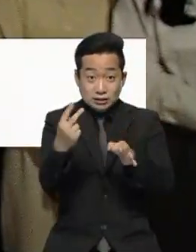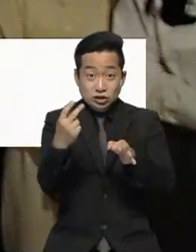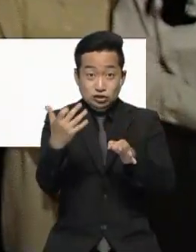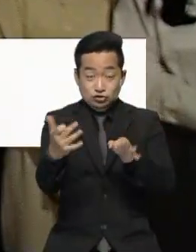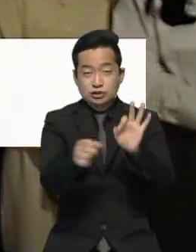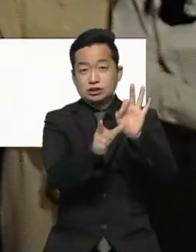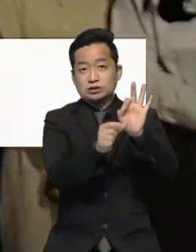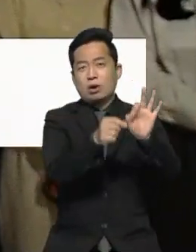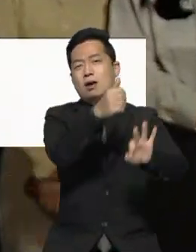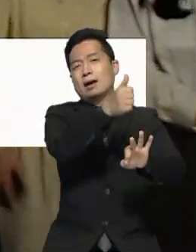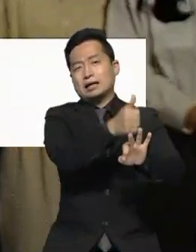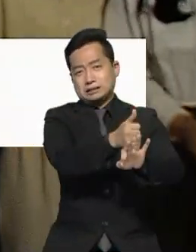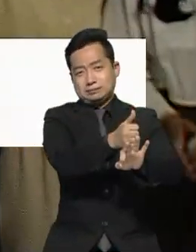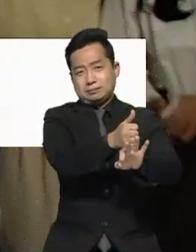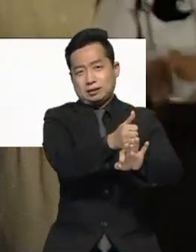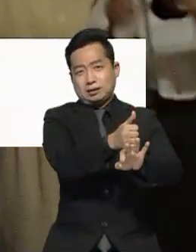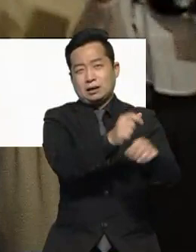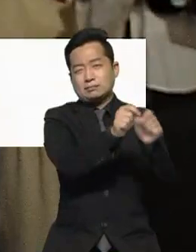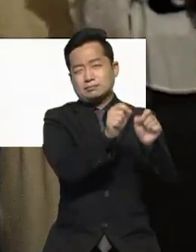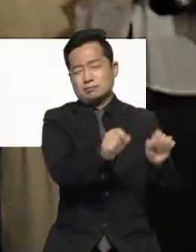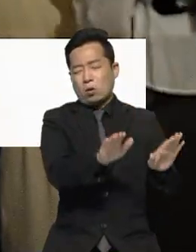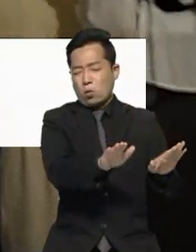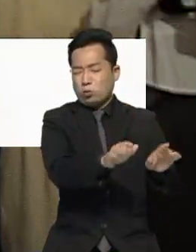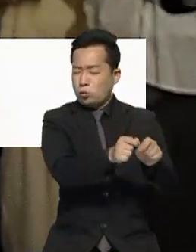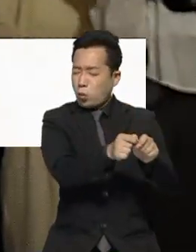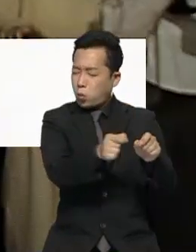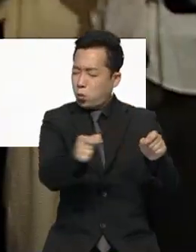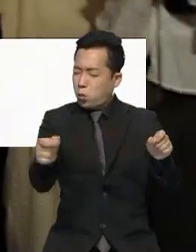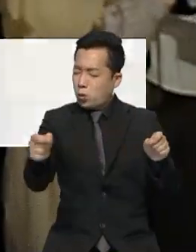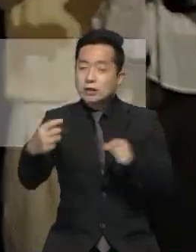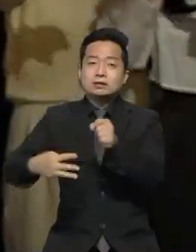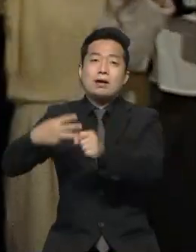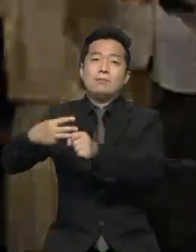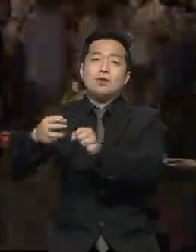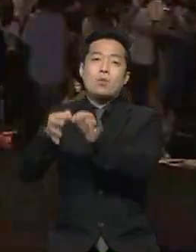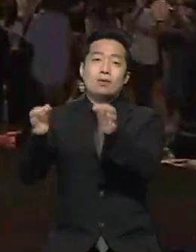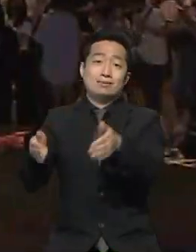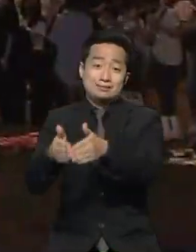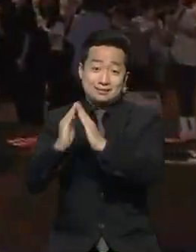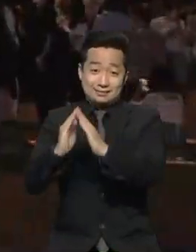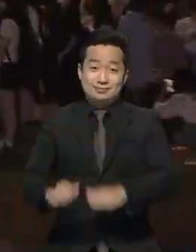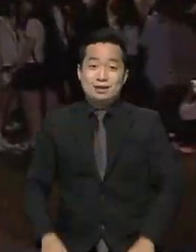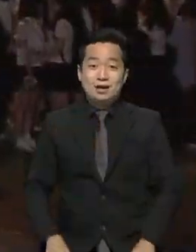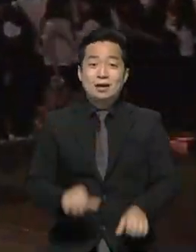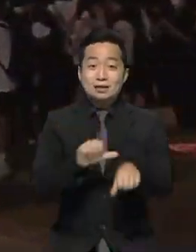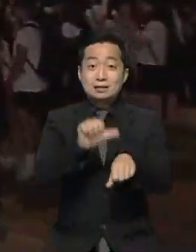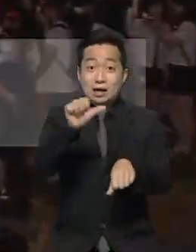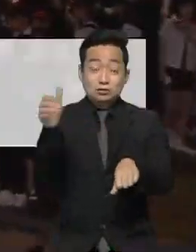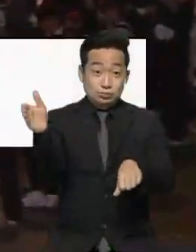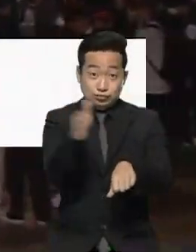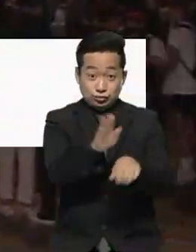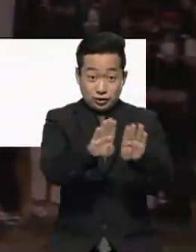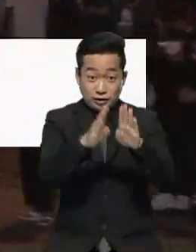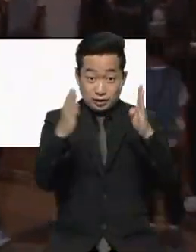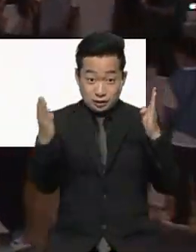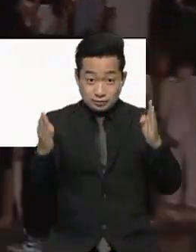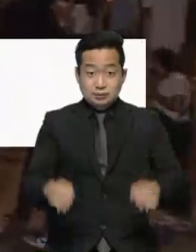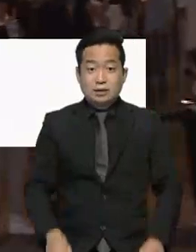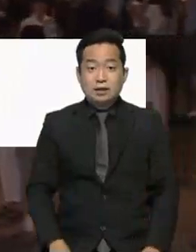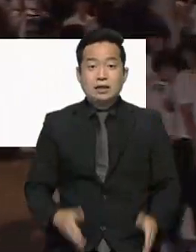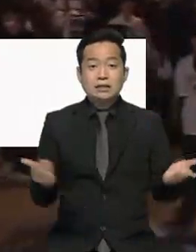2019년 10월을 마지막으로 열지 못했으니까 오늘 개장은 약 3년 만입니다. 오후 5시부터 야시장이 문을 연 뒤로